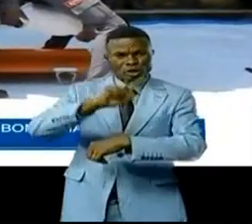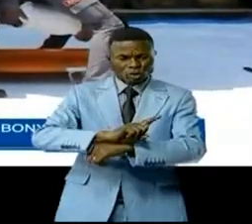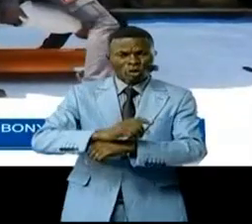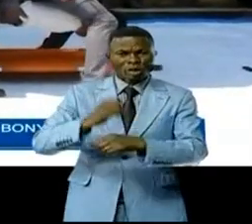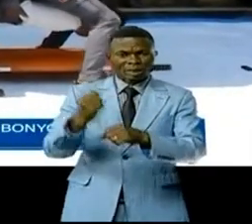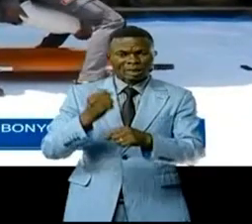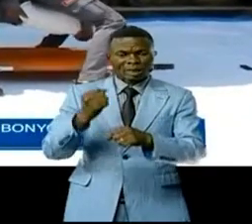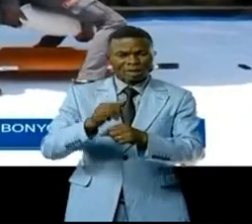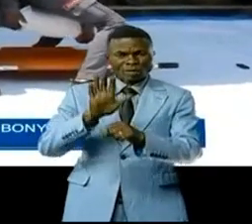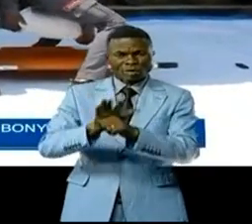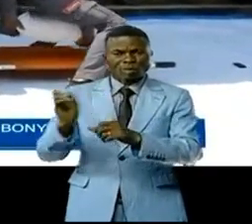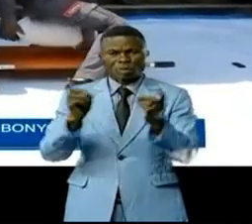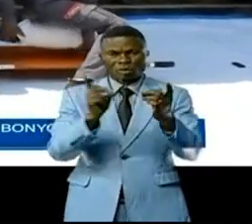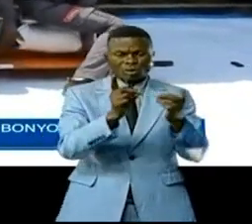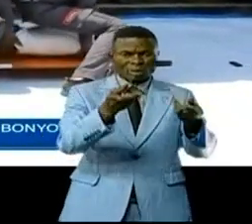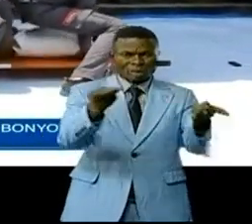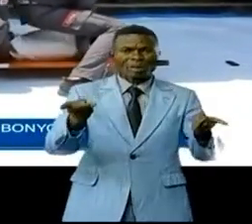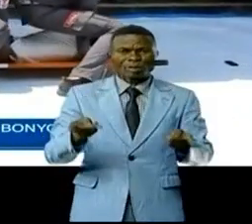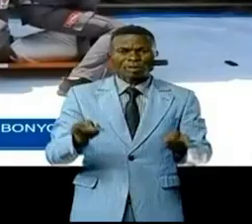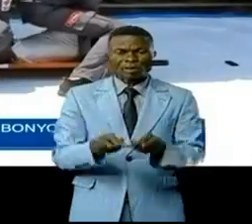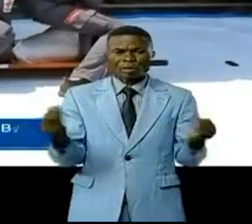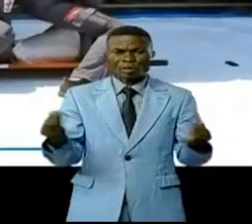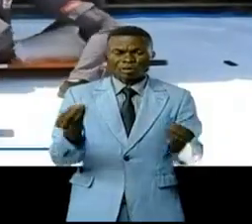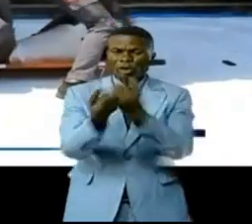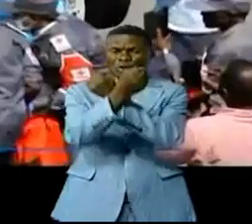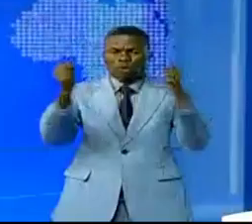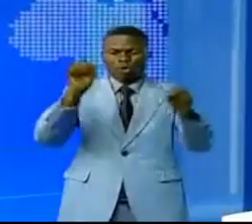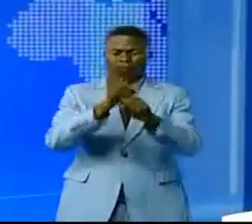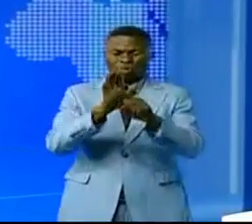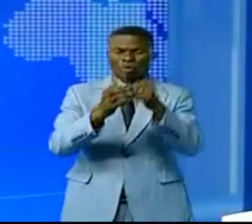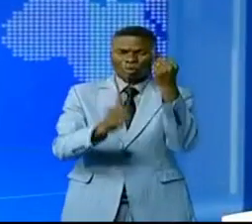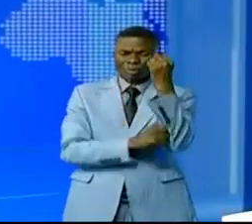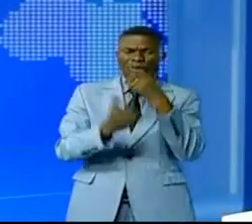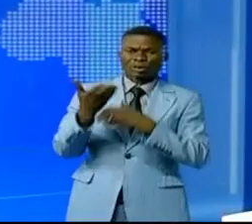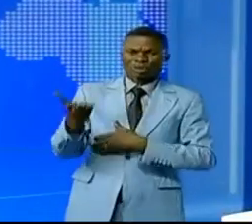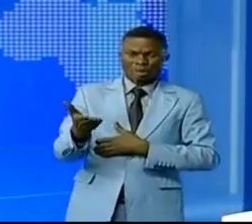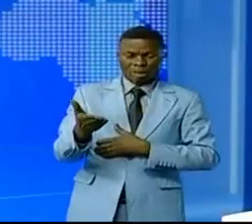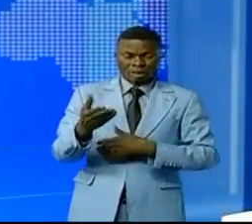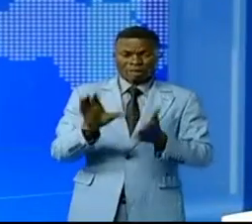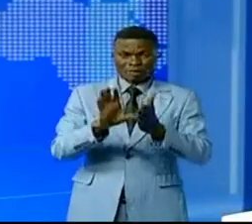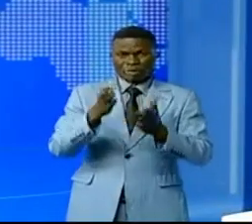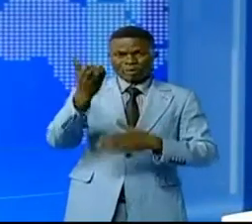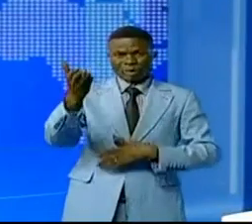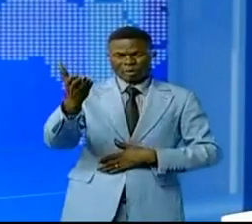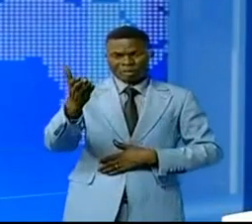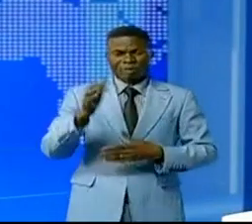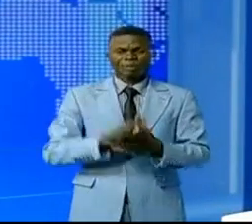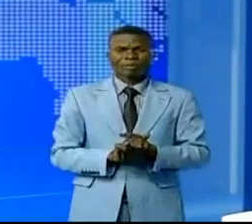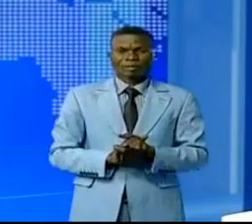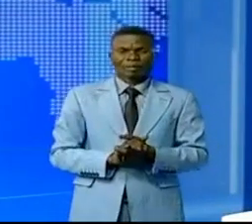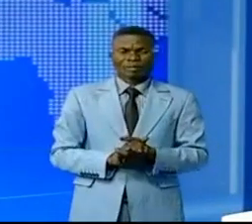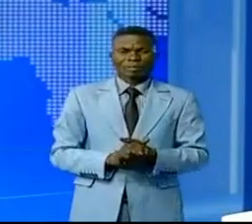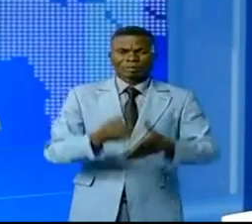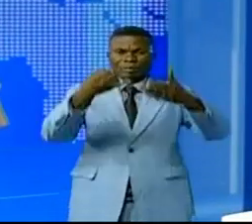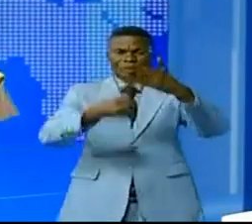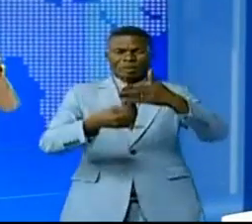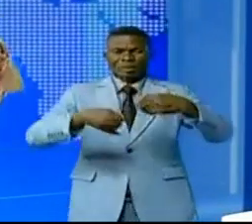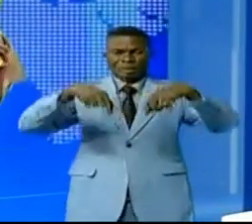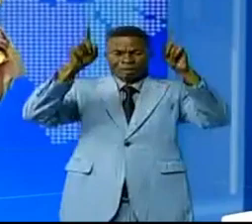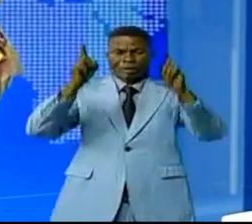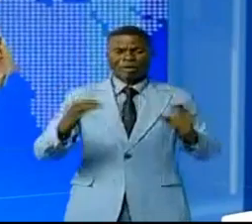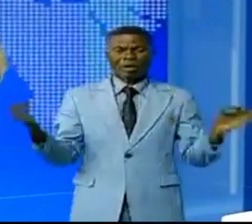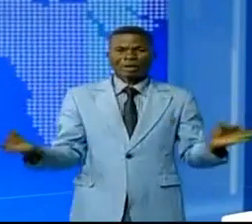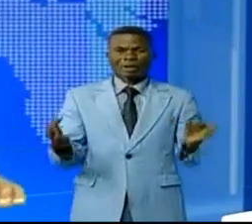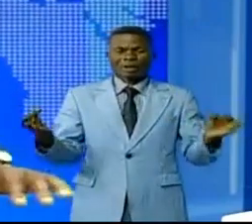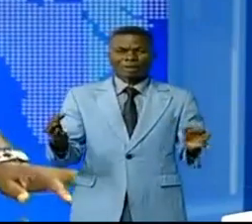opérations multiples sur le terrain en vue de sauver des vies humaines. Et puis, la sixième édition du